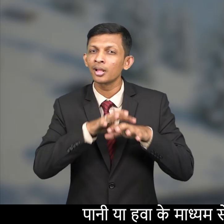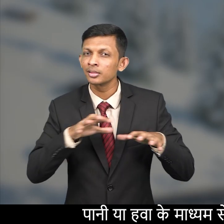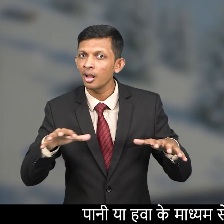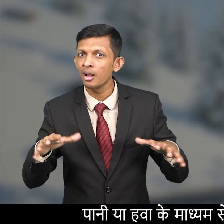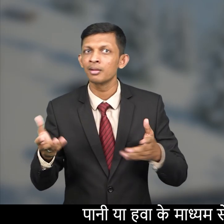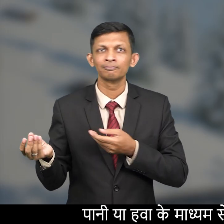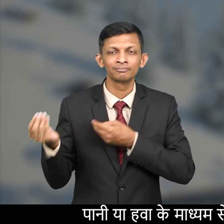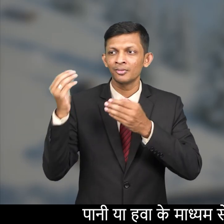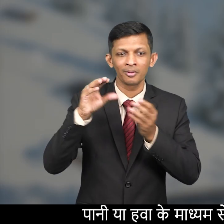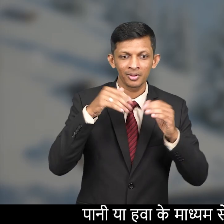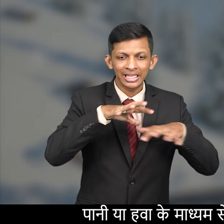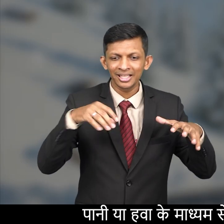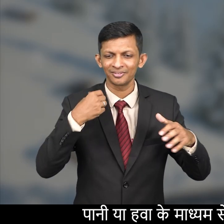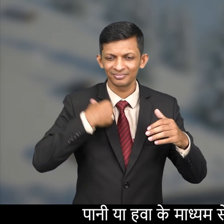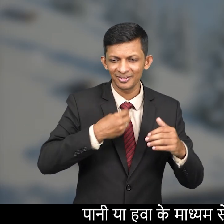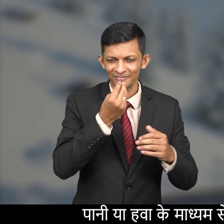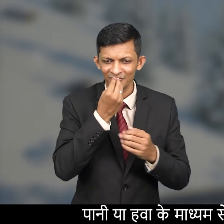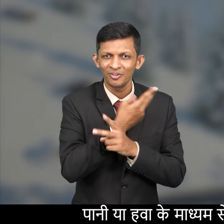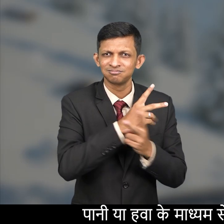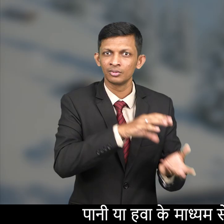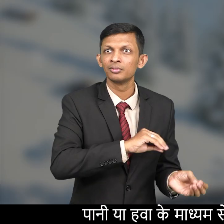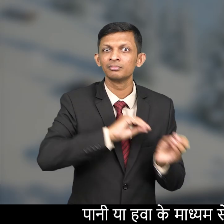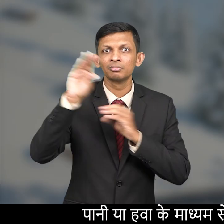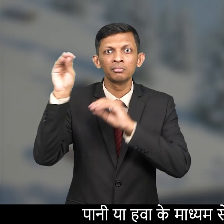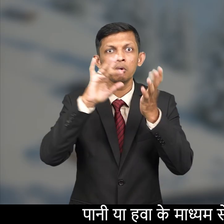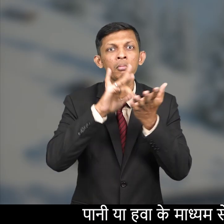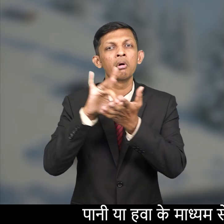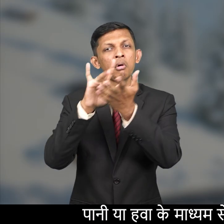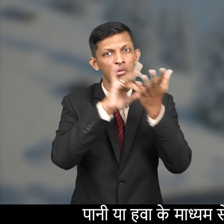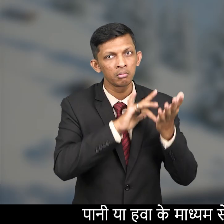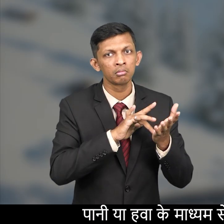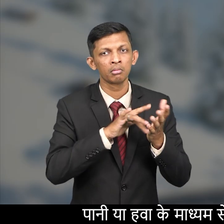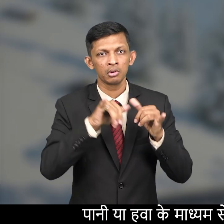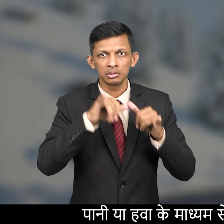माध्यम से एक जगह से दूसरी जगह जाने में मदद मिलती है।